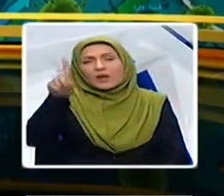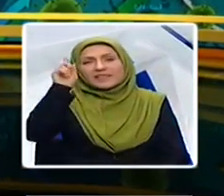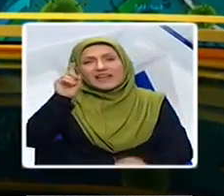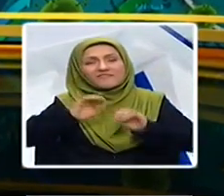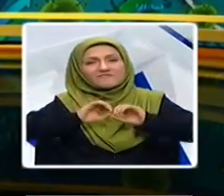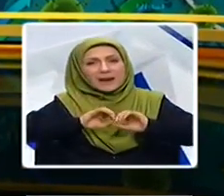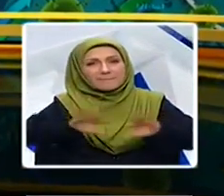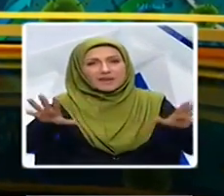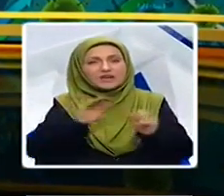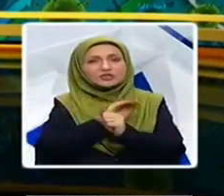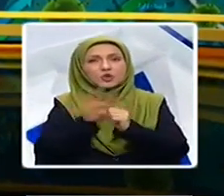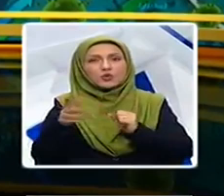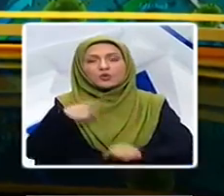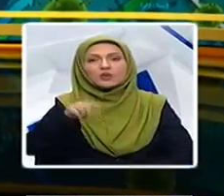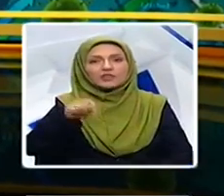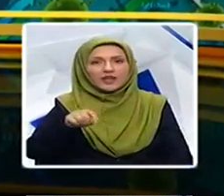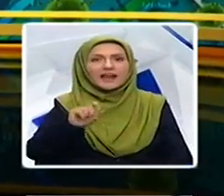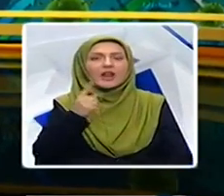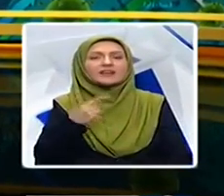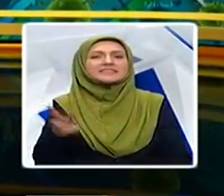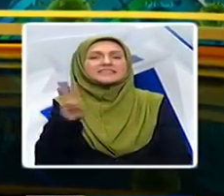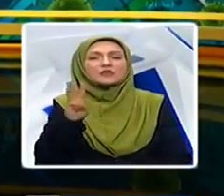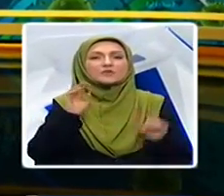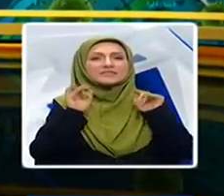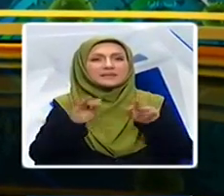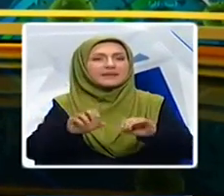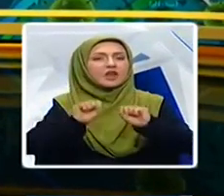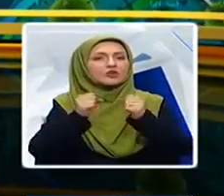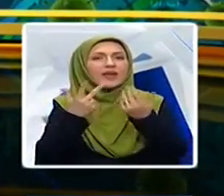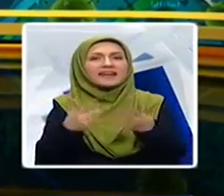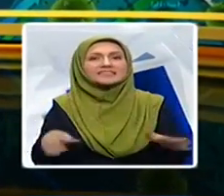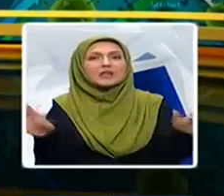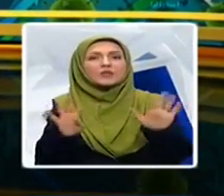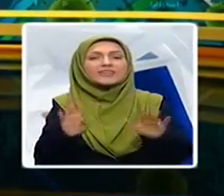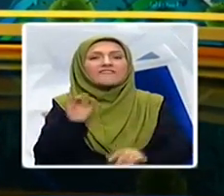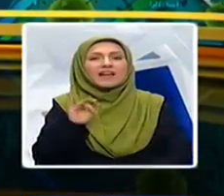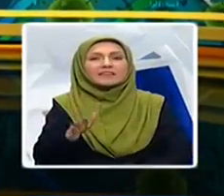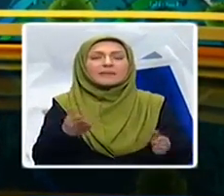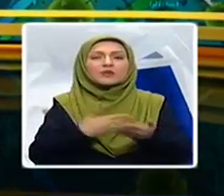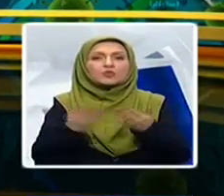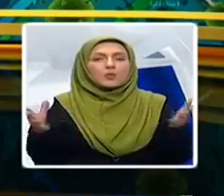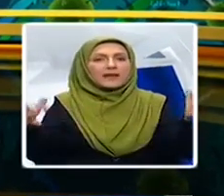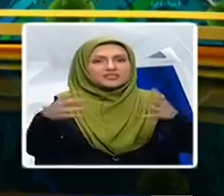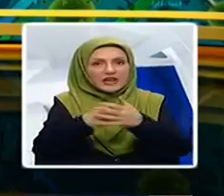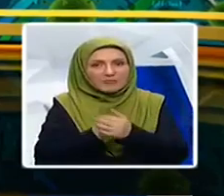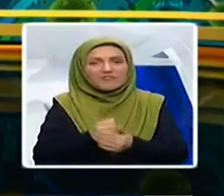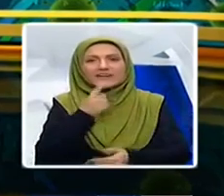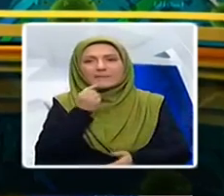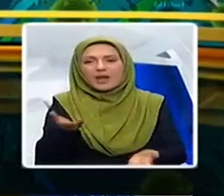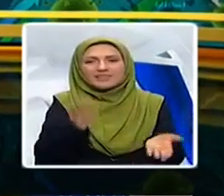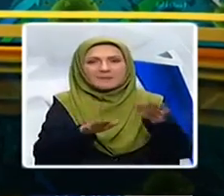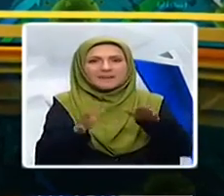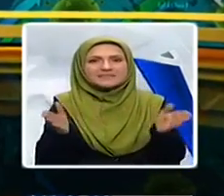حالا 130 میلیارد و 890 میلیون تومان برای بستای معیشتی و کمک به مردم بضاعت جمع